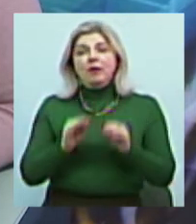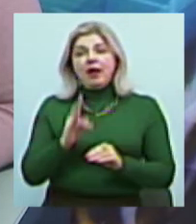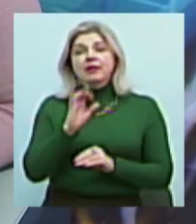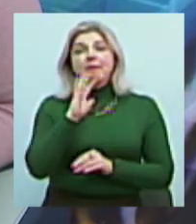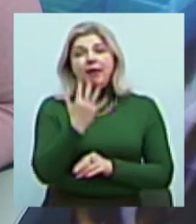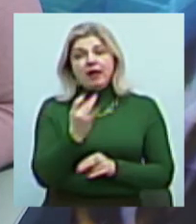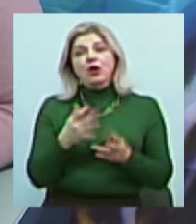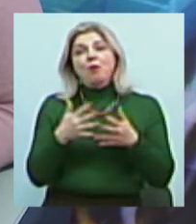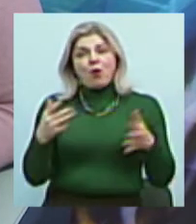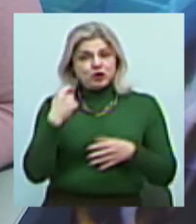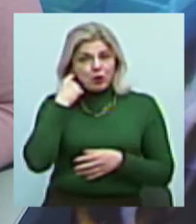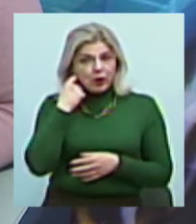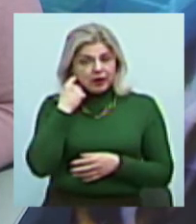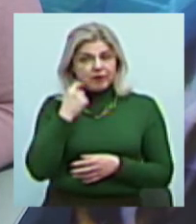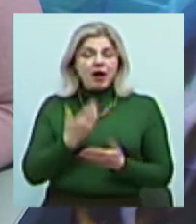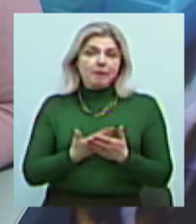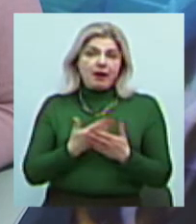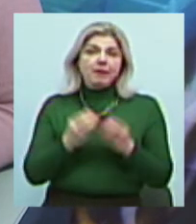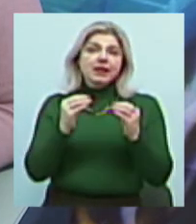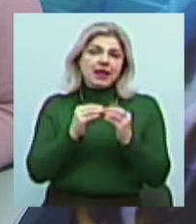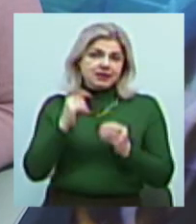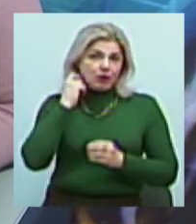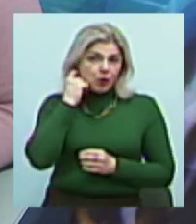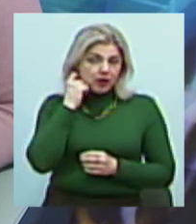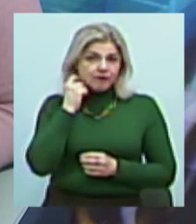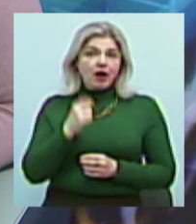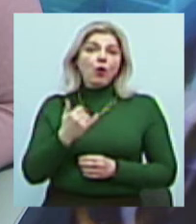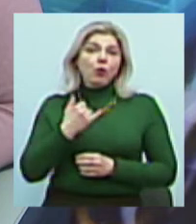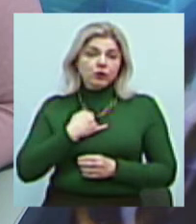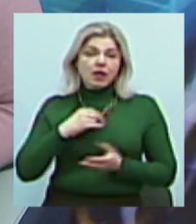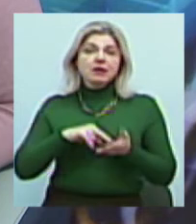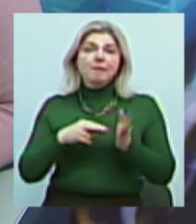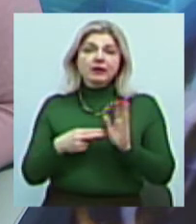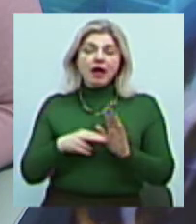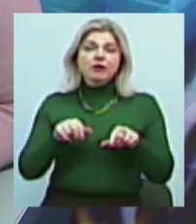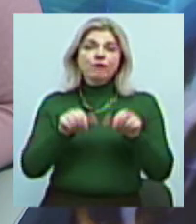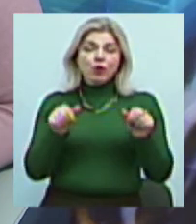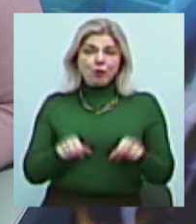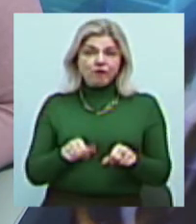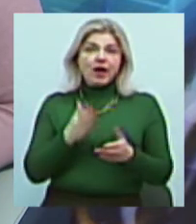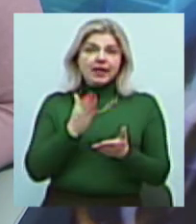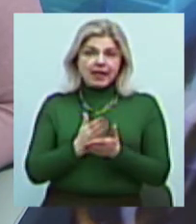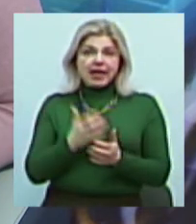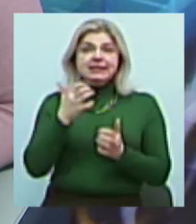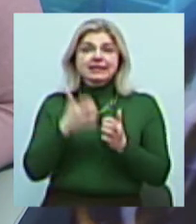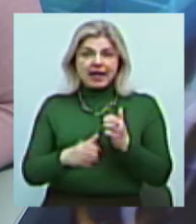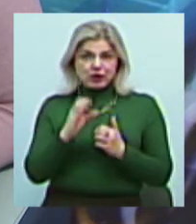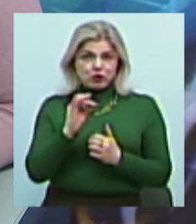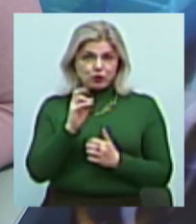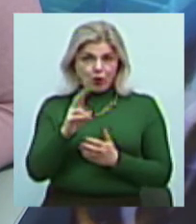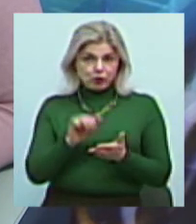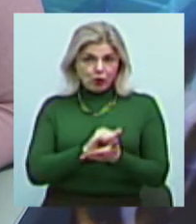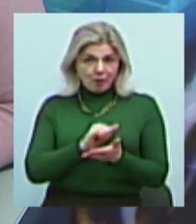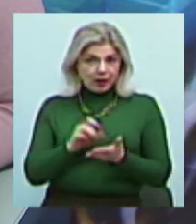більше років. Це, ну, близько 10 років. У нас план формування, він є середньостроковим документом.